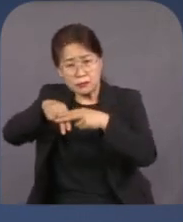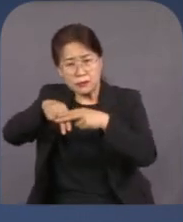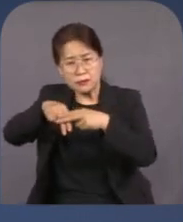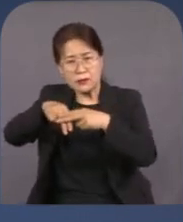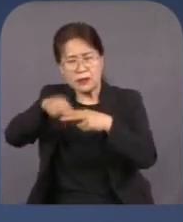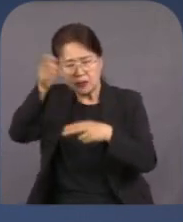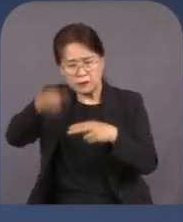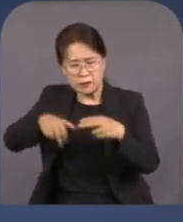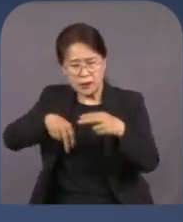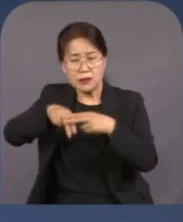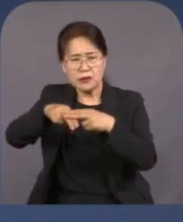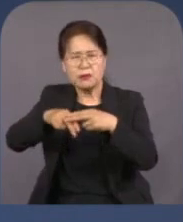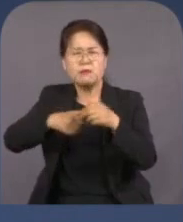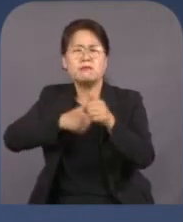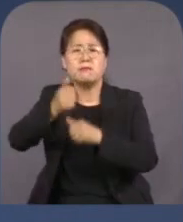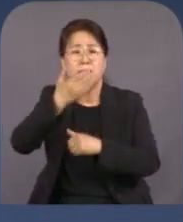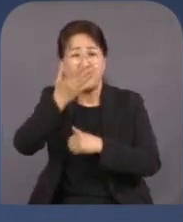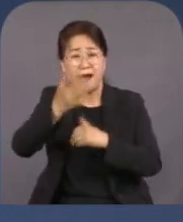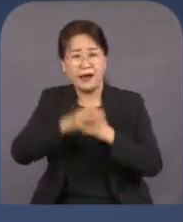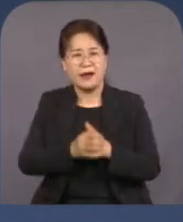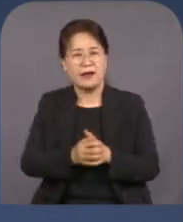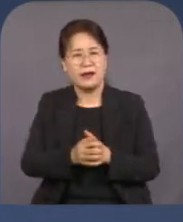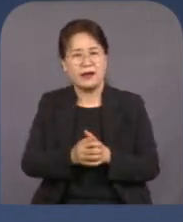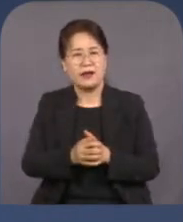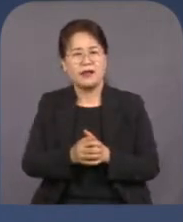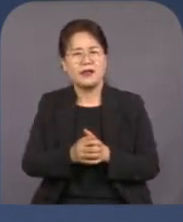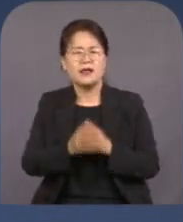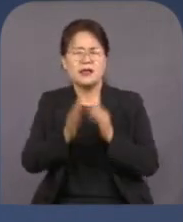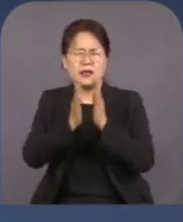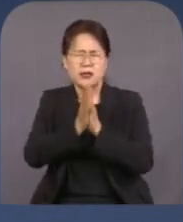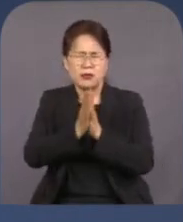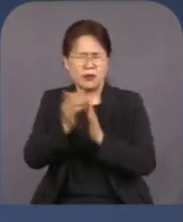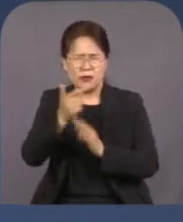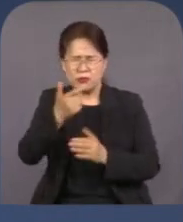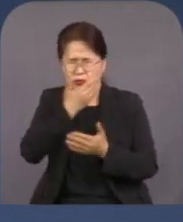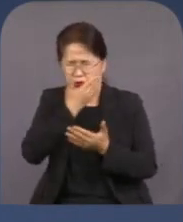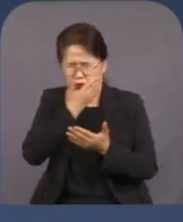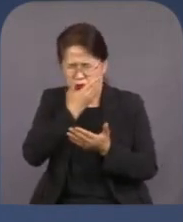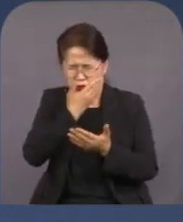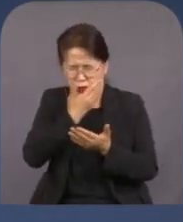자리 기도의 현장이 너무나 중요합니다